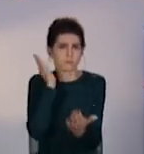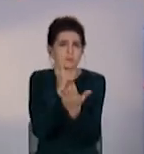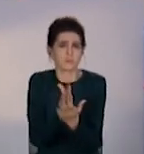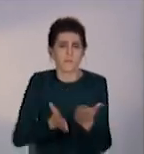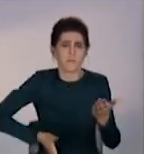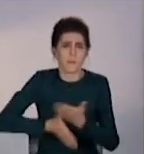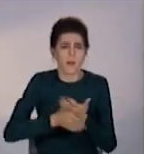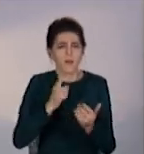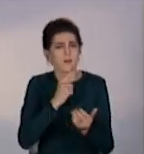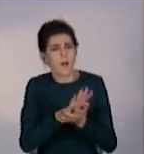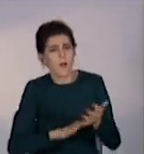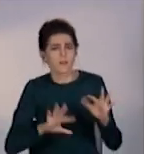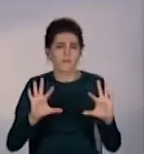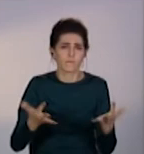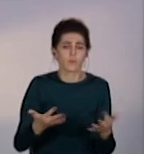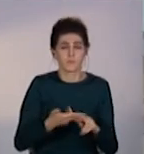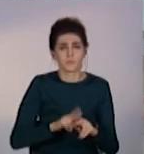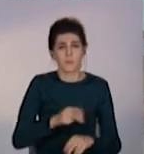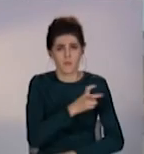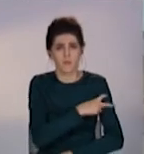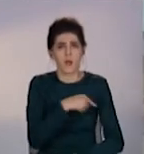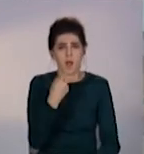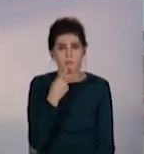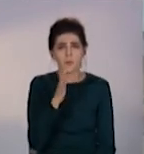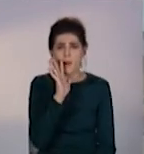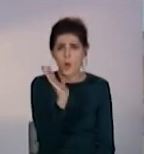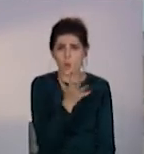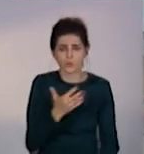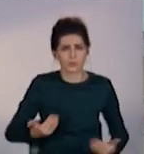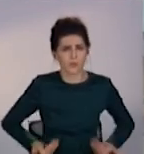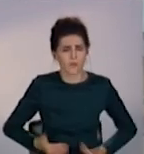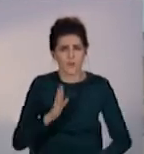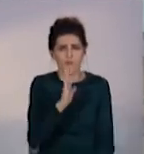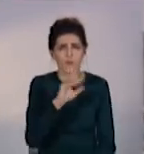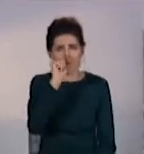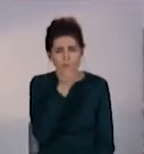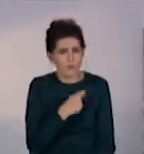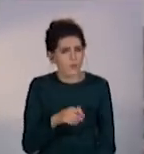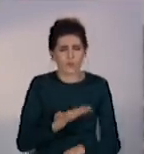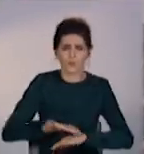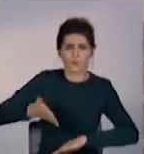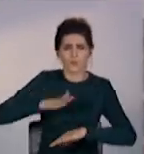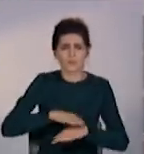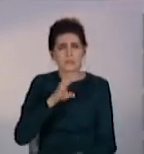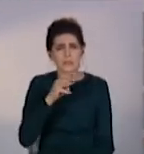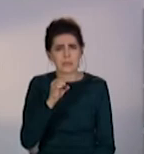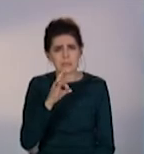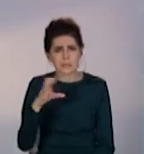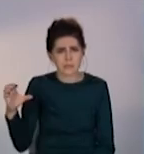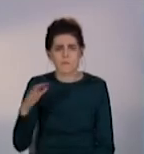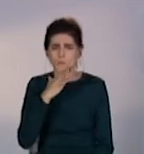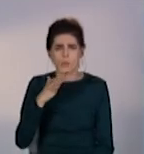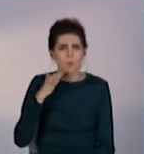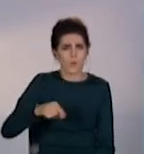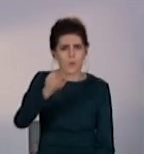невзирая ні на що. Лікарі кажуть, 5 років поспіль жити в умовах війни вкрай важко. Стреси безпосередньо впливають на